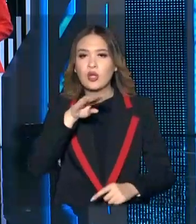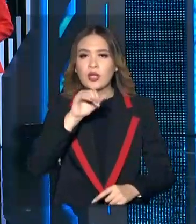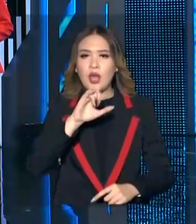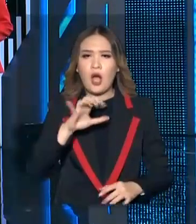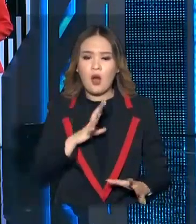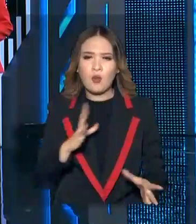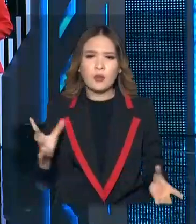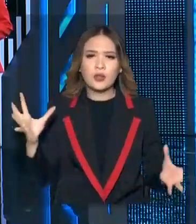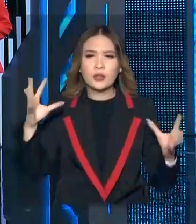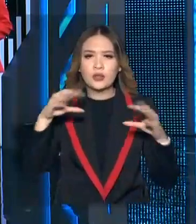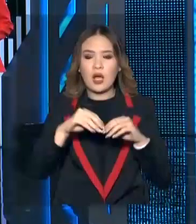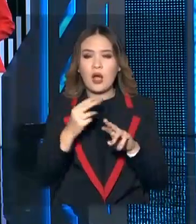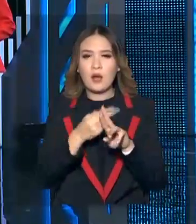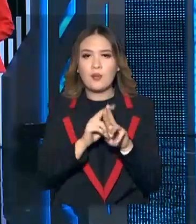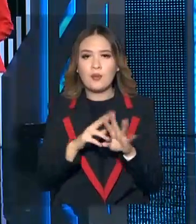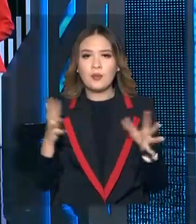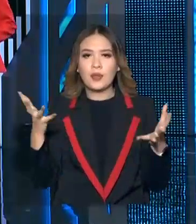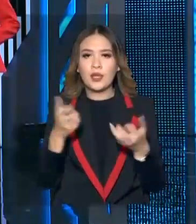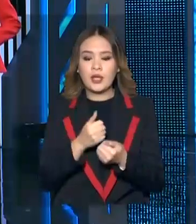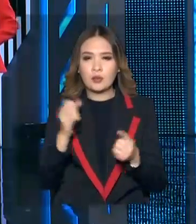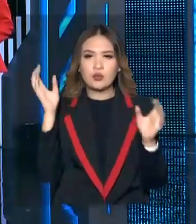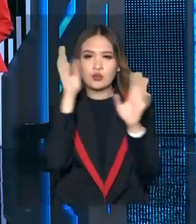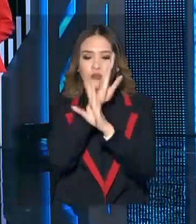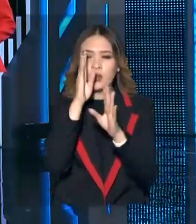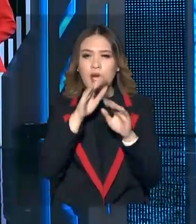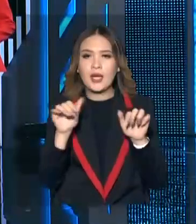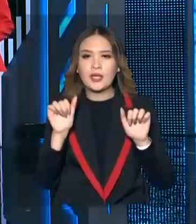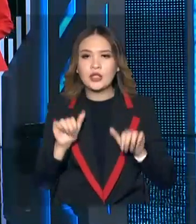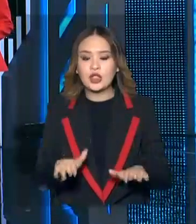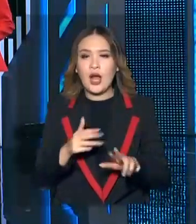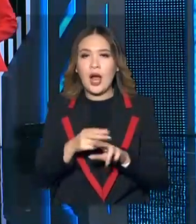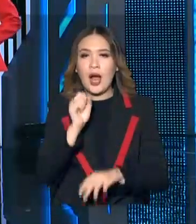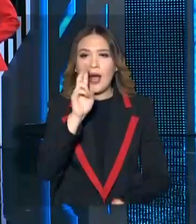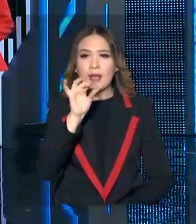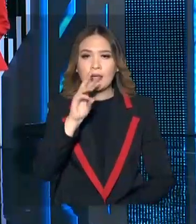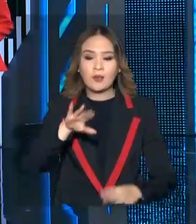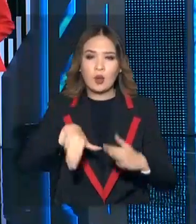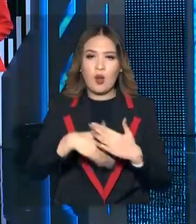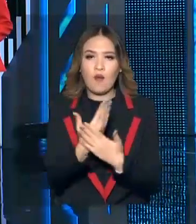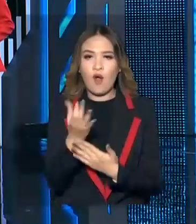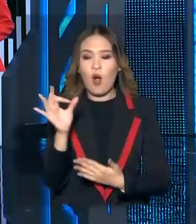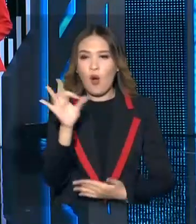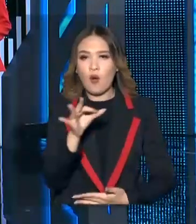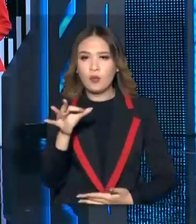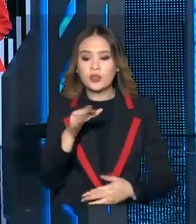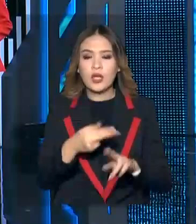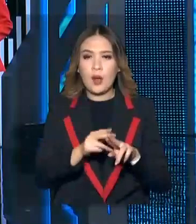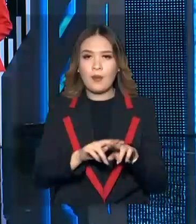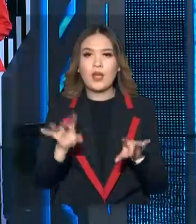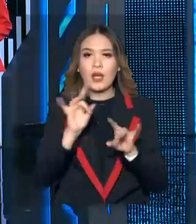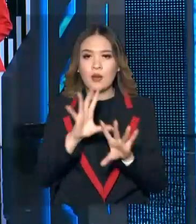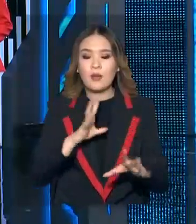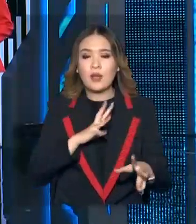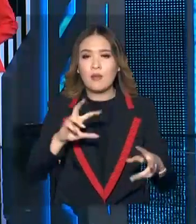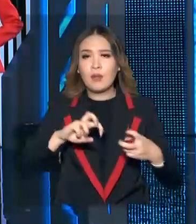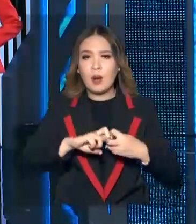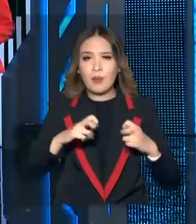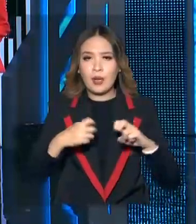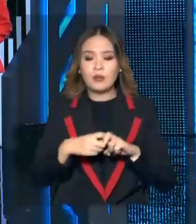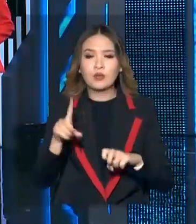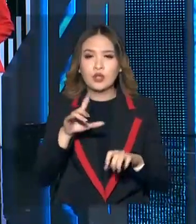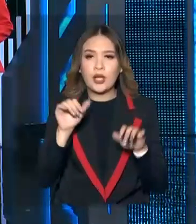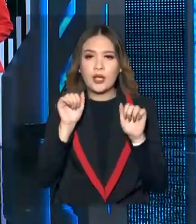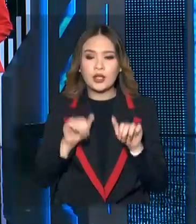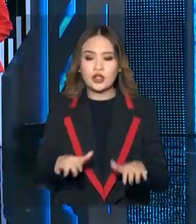уголков степи, чтобы принимать судьбоносные решения. Аким новой области тогда признавал, что проблем, которые нужно